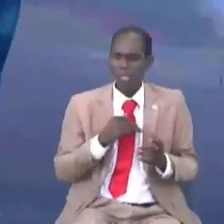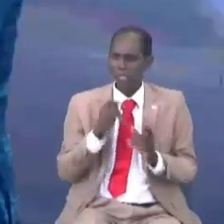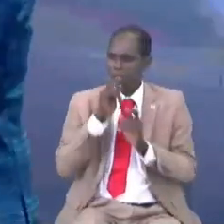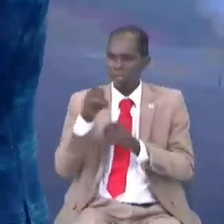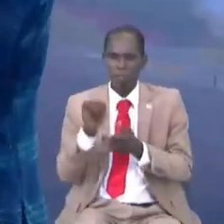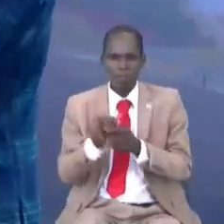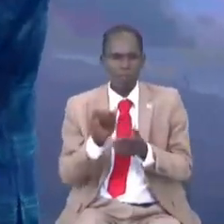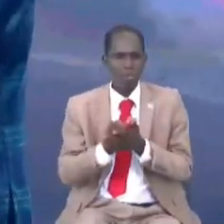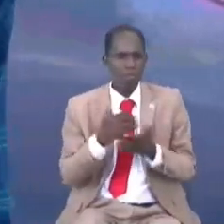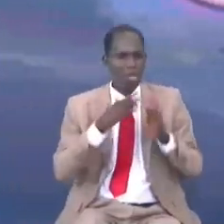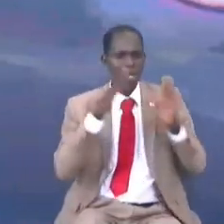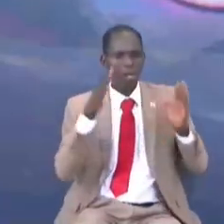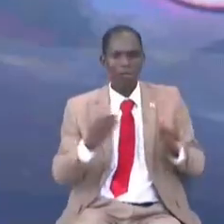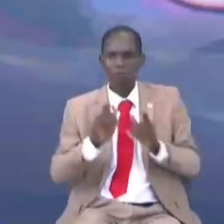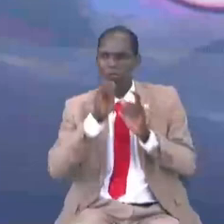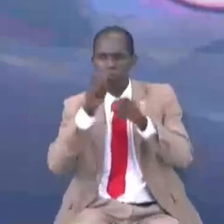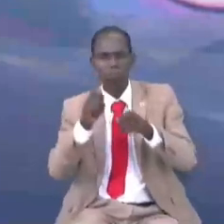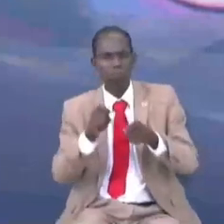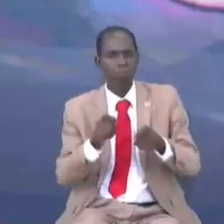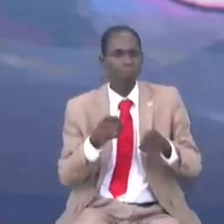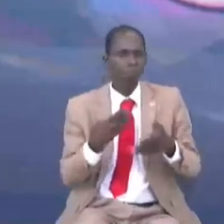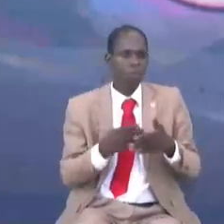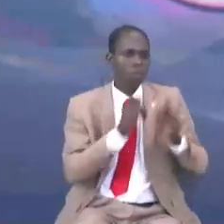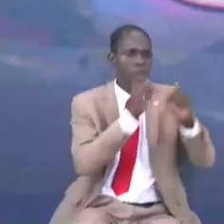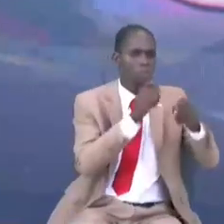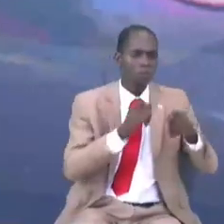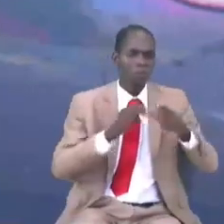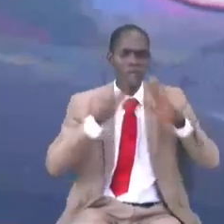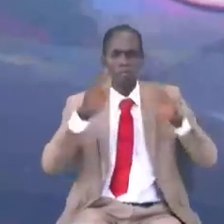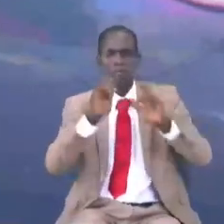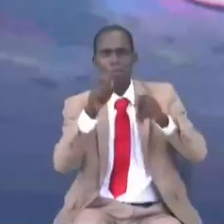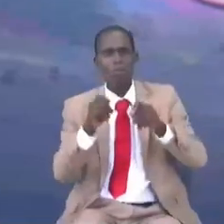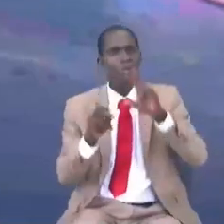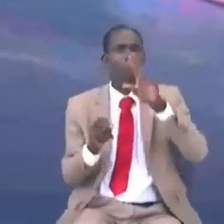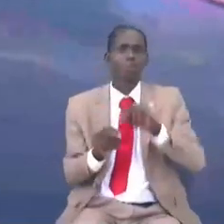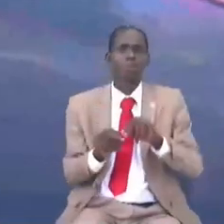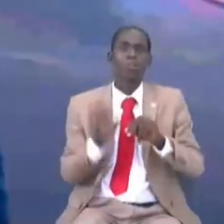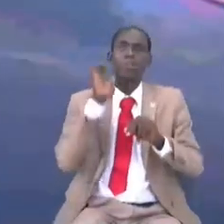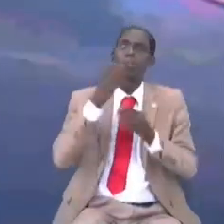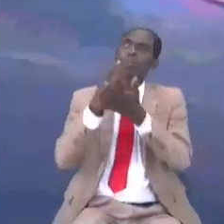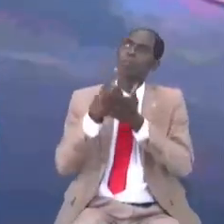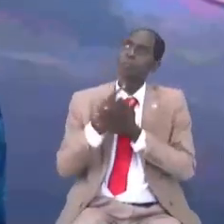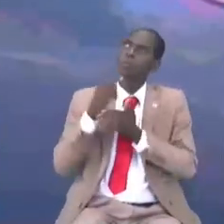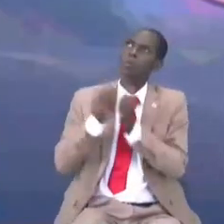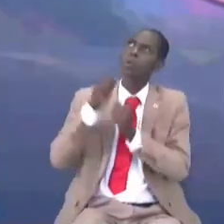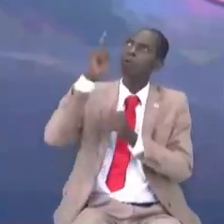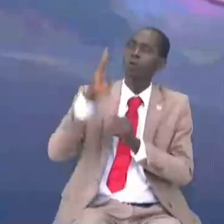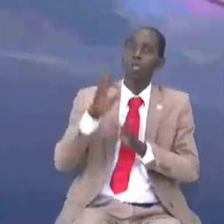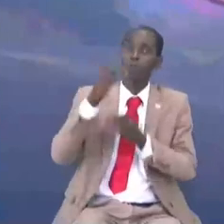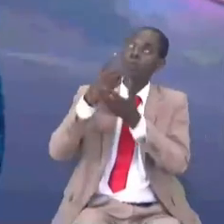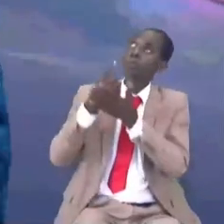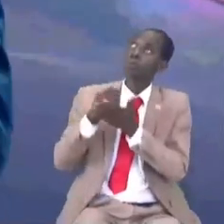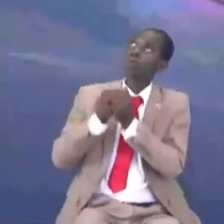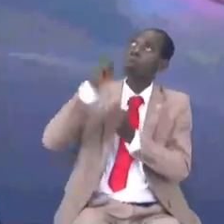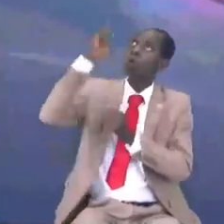Dieu, parlons de ça maintenant. Si tu discutes avec Dieu, Dieu va t'écouter. Et si tu dis, Seigneur,